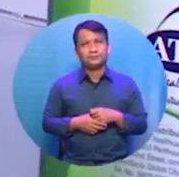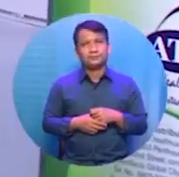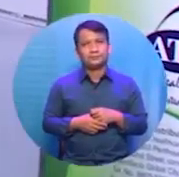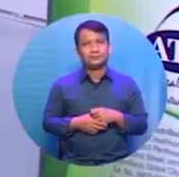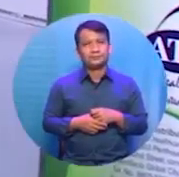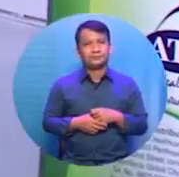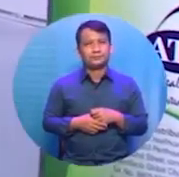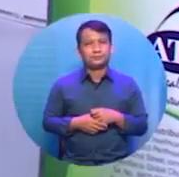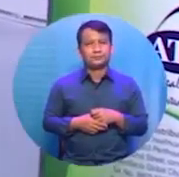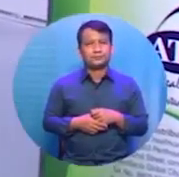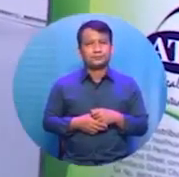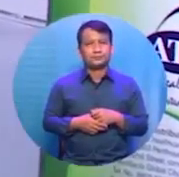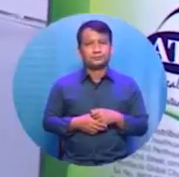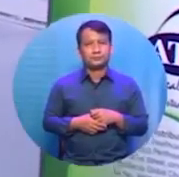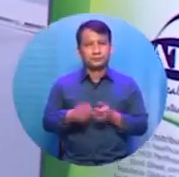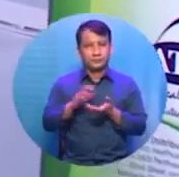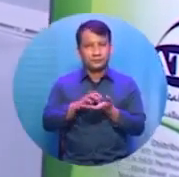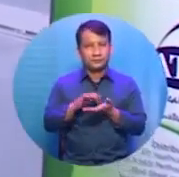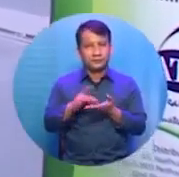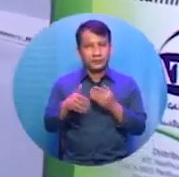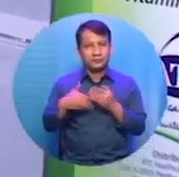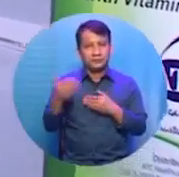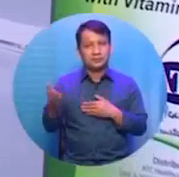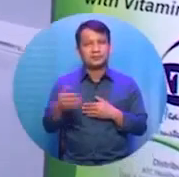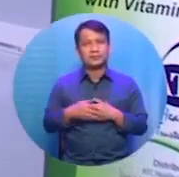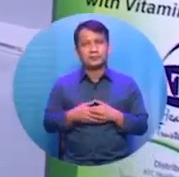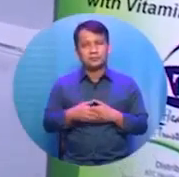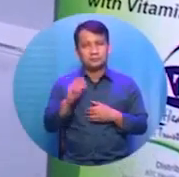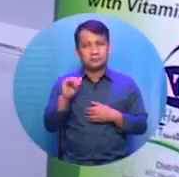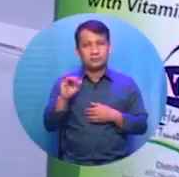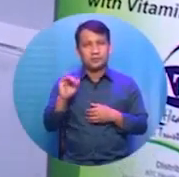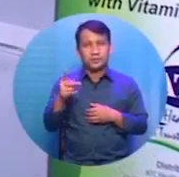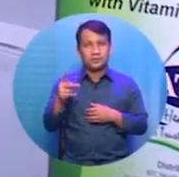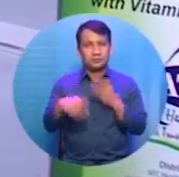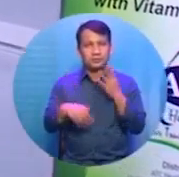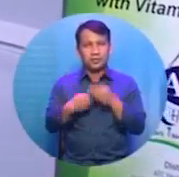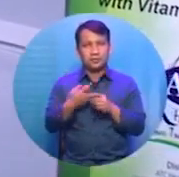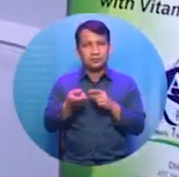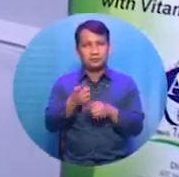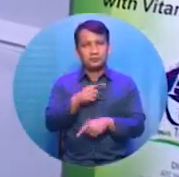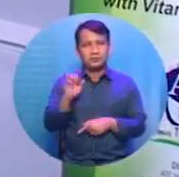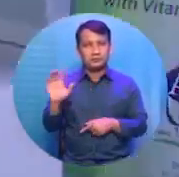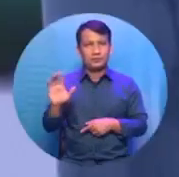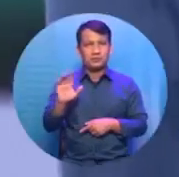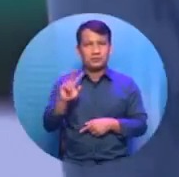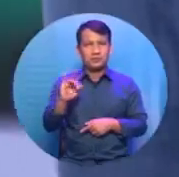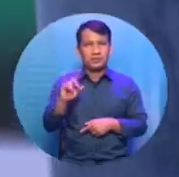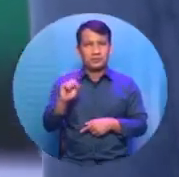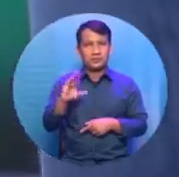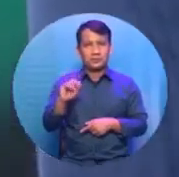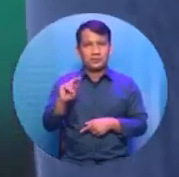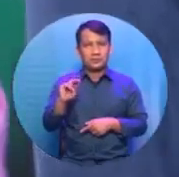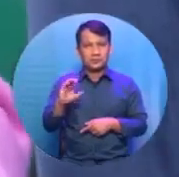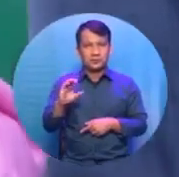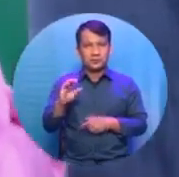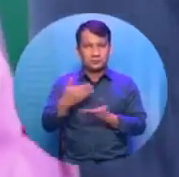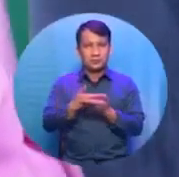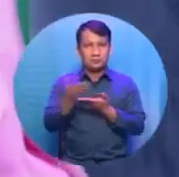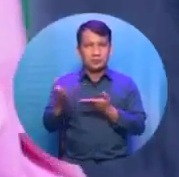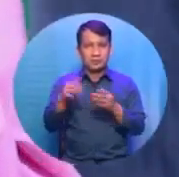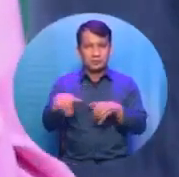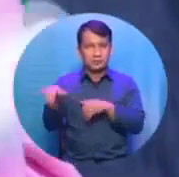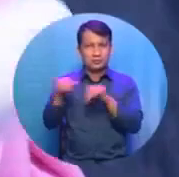na. Dial. Fire. 15,000 coming your way from Vita Sync ng ATC. Mabibili sa lahat ng